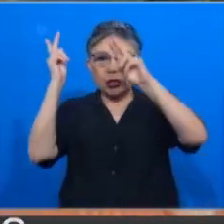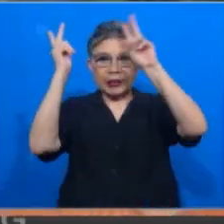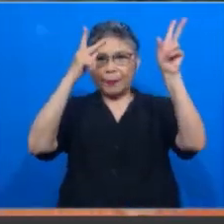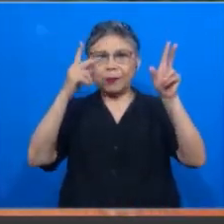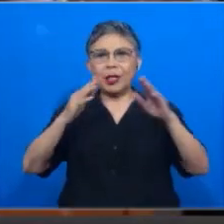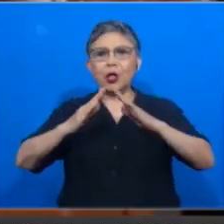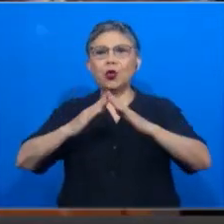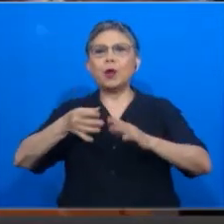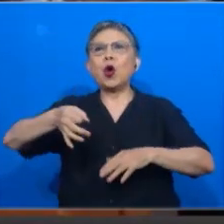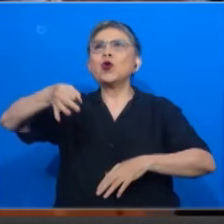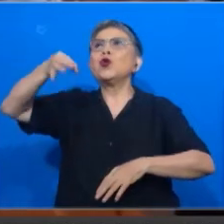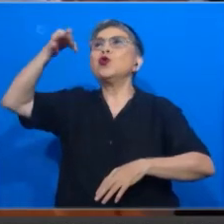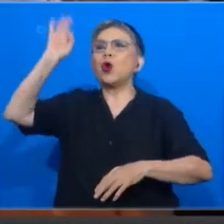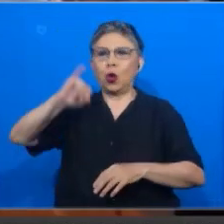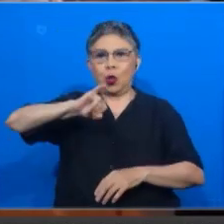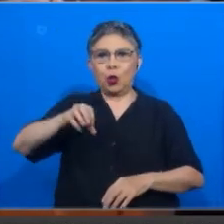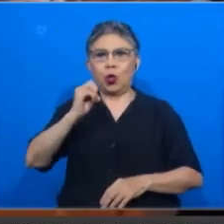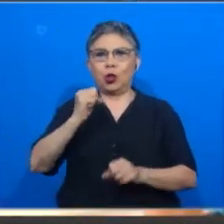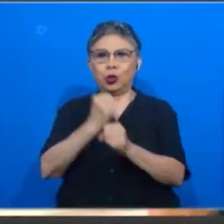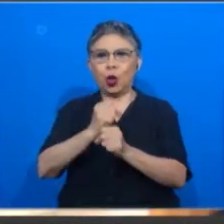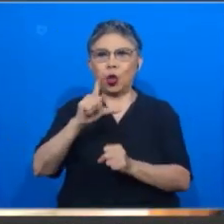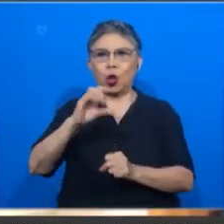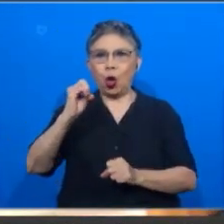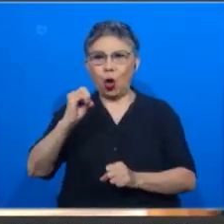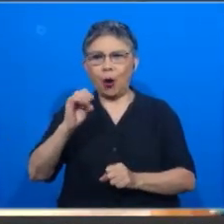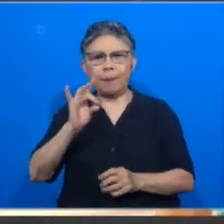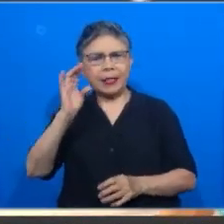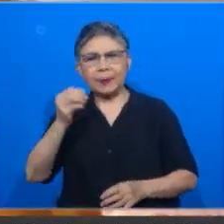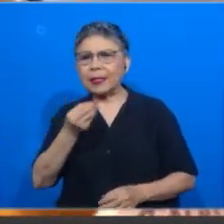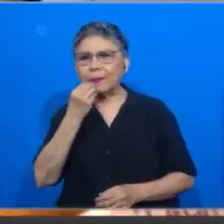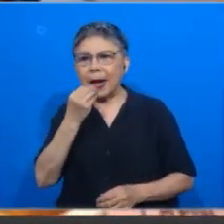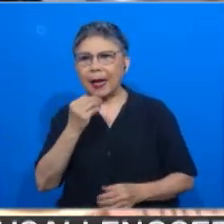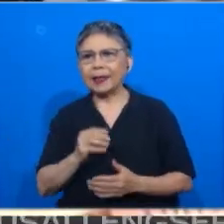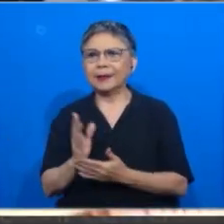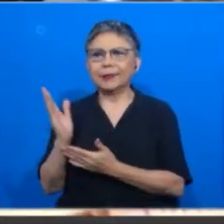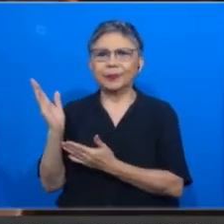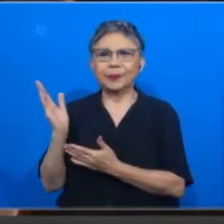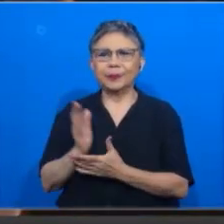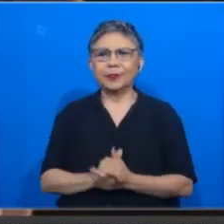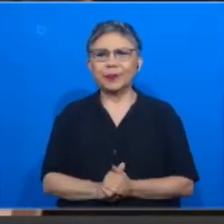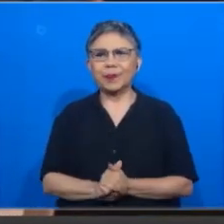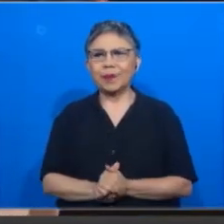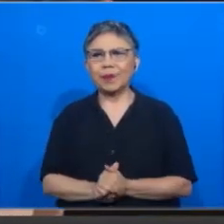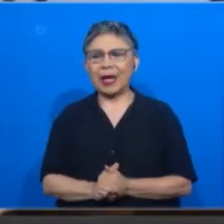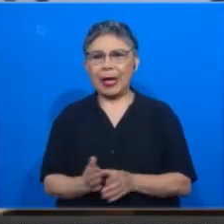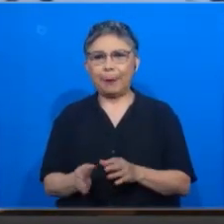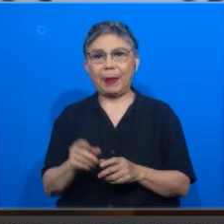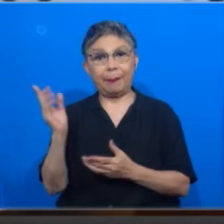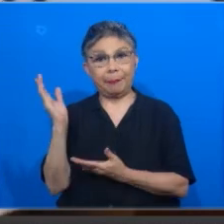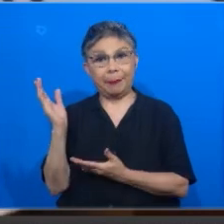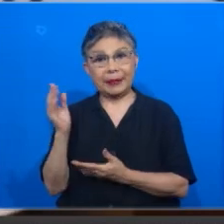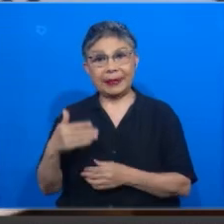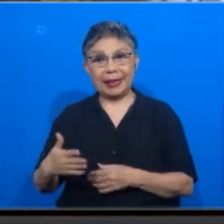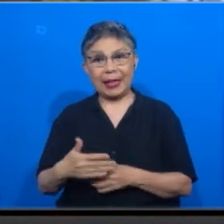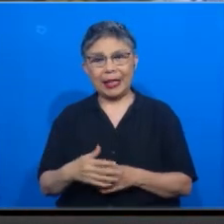joglo. Di sini disediakan berbagai sajian tradisional ala pedesaan. Ada pepes lengkap dengan sayur